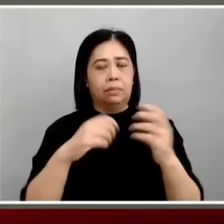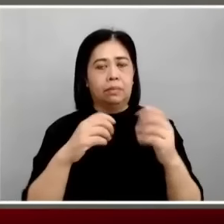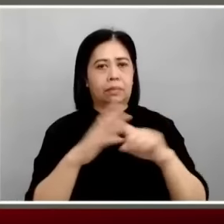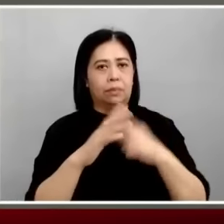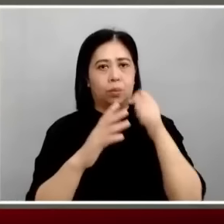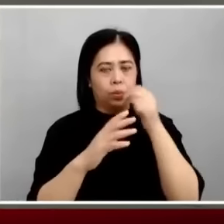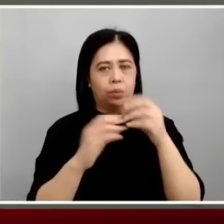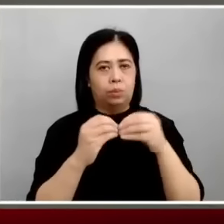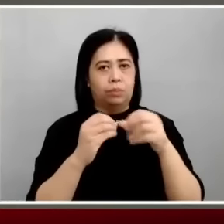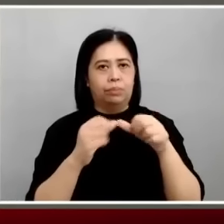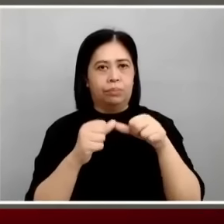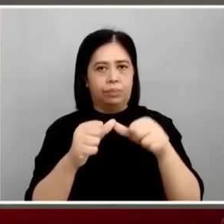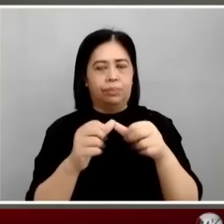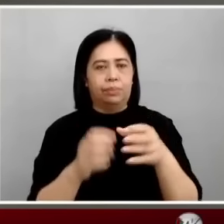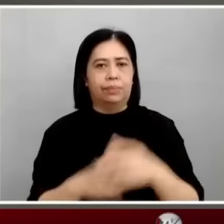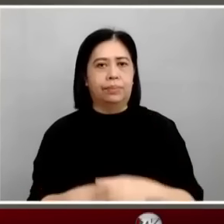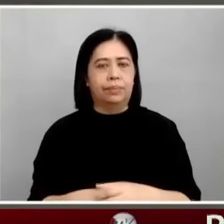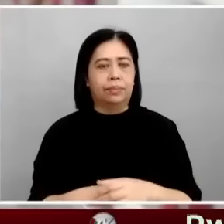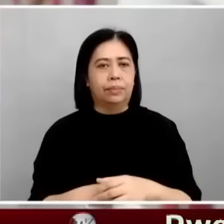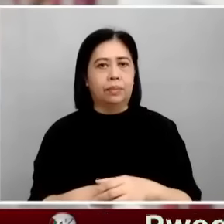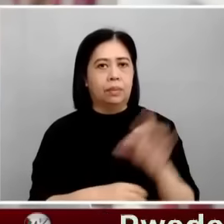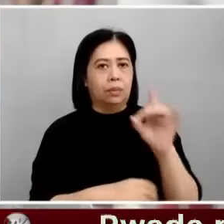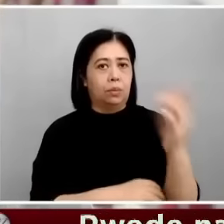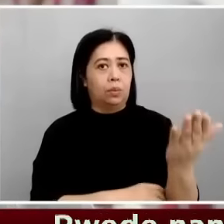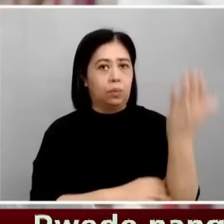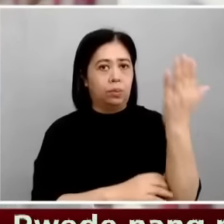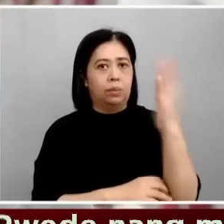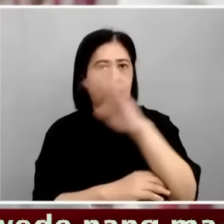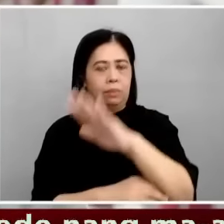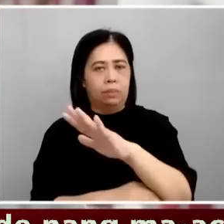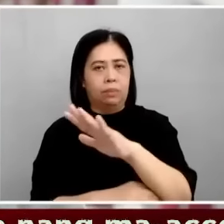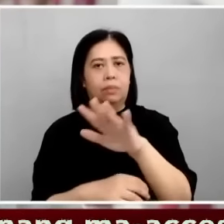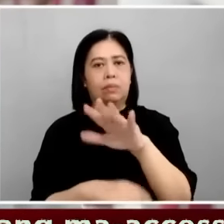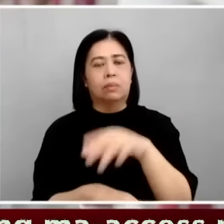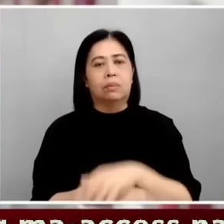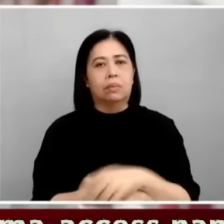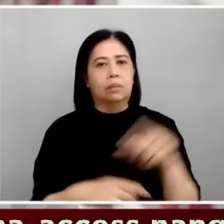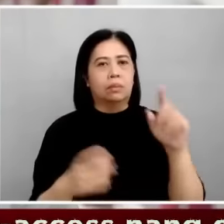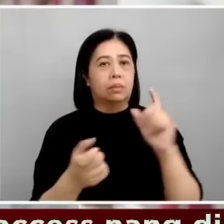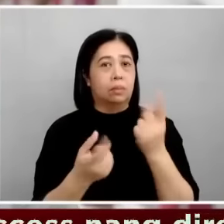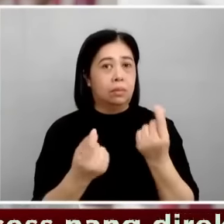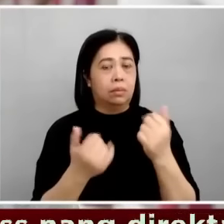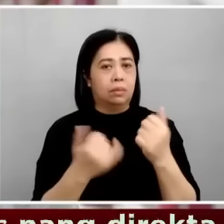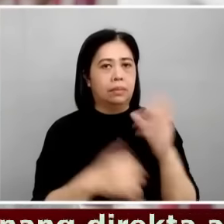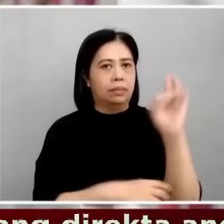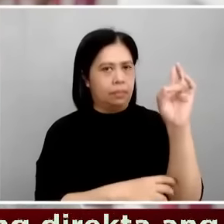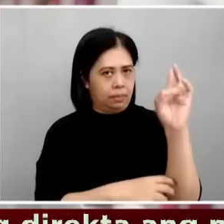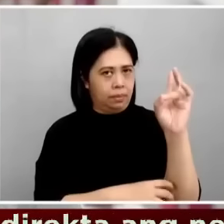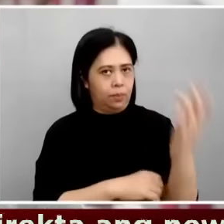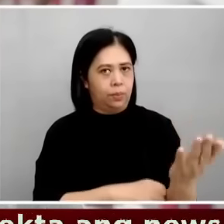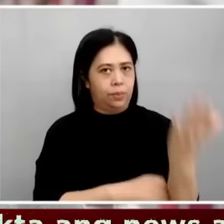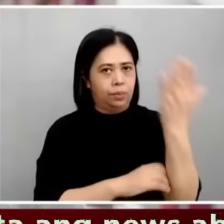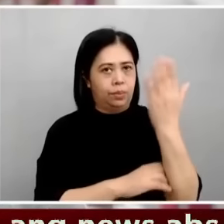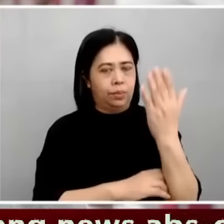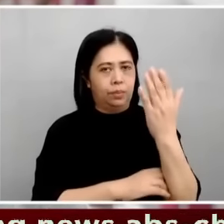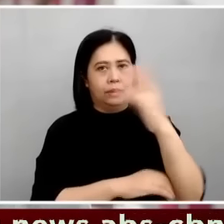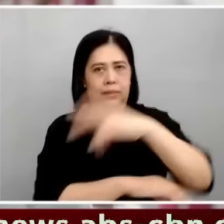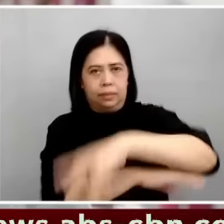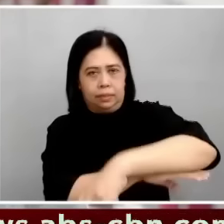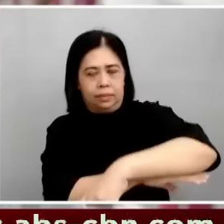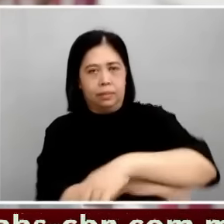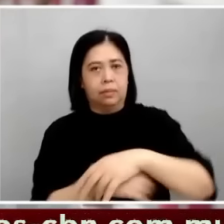bukas. Mula sa 8 o'clock hanggang 5 o'clock ang gagawin namin hanggang 7 ng gabi. At